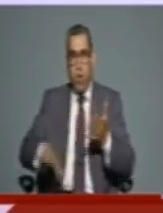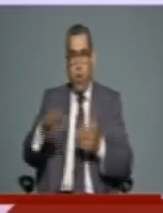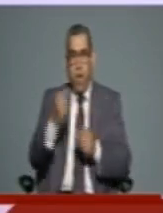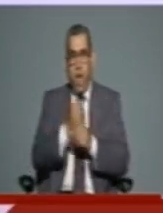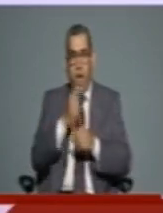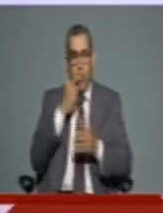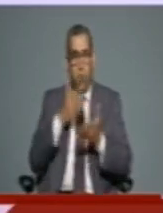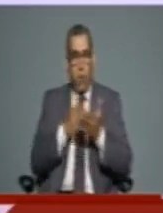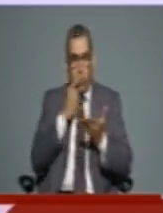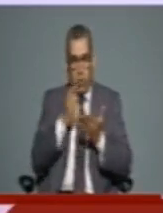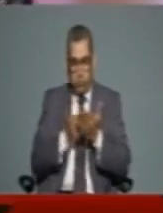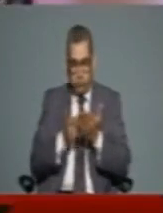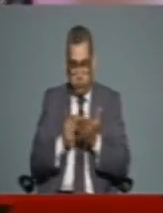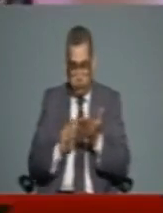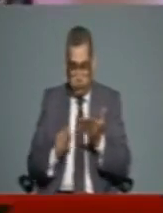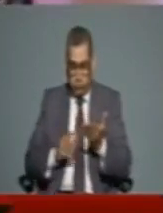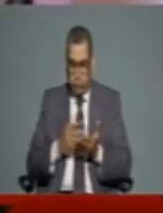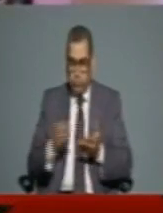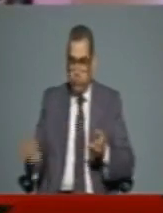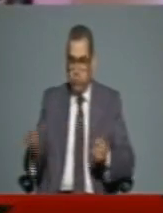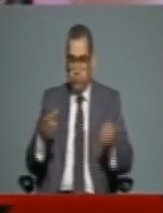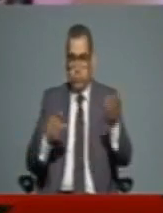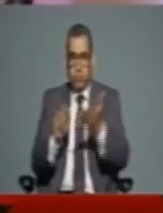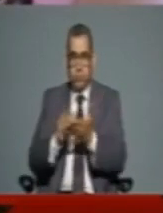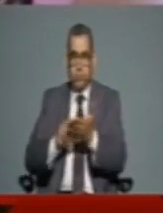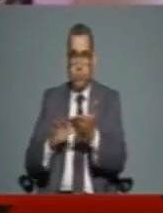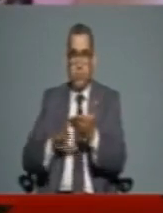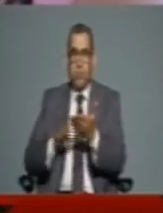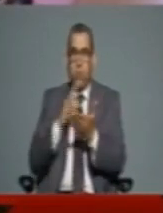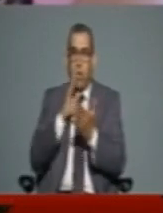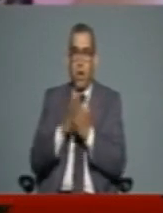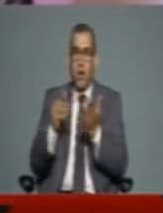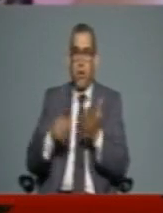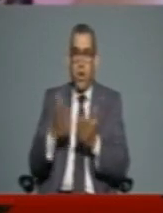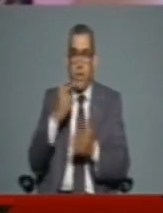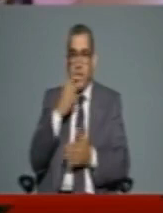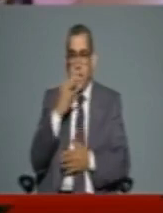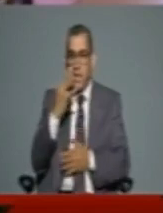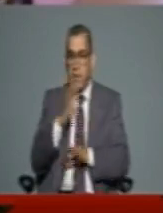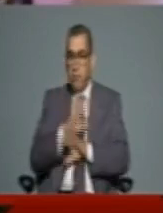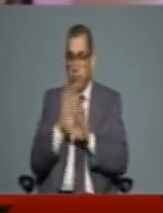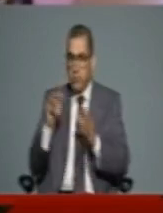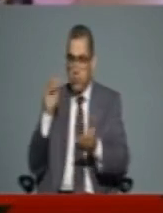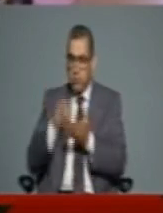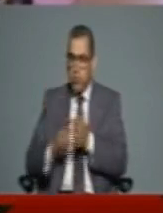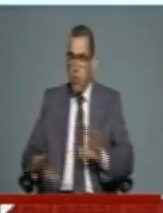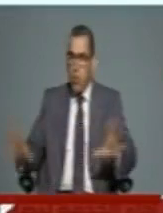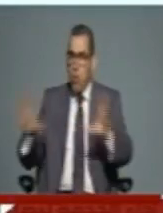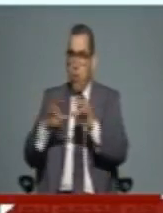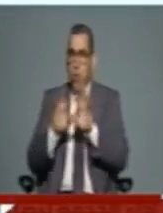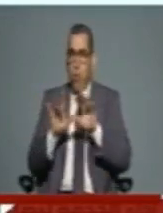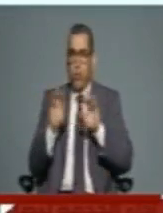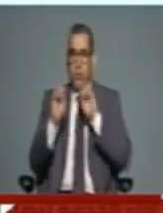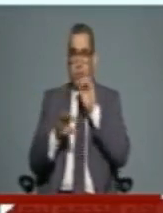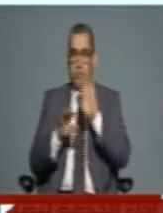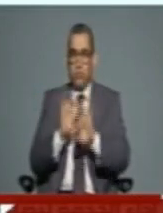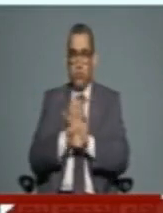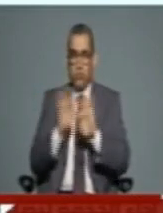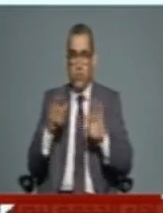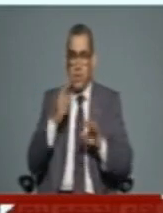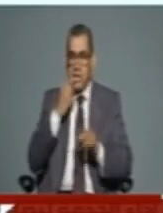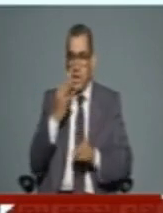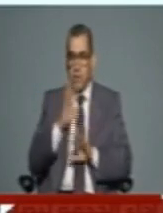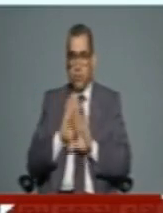ولا يوجد أي شيء. هذا الموضوع تم خلال الثلاث سنوات الماضية وتم تطويرهم،